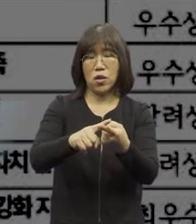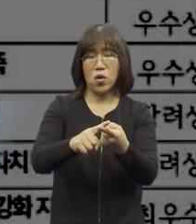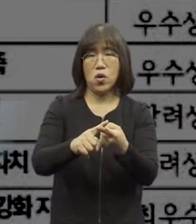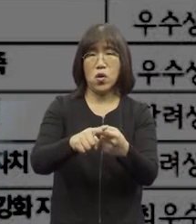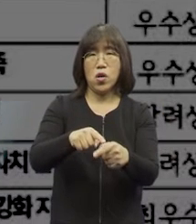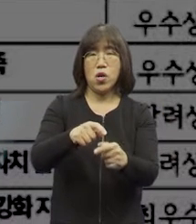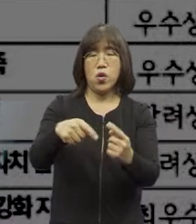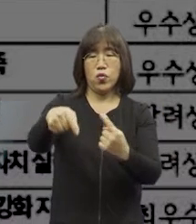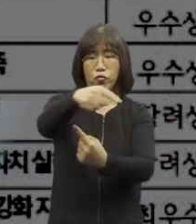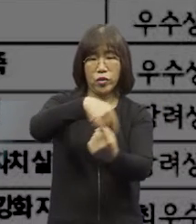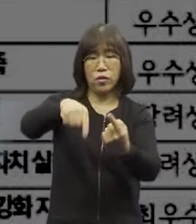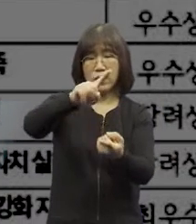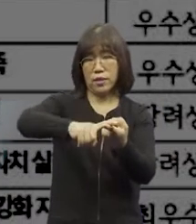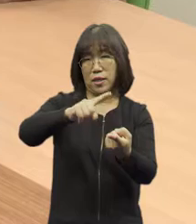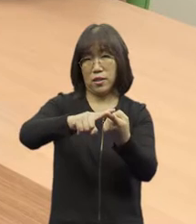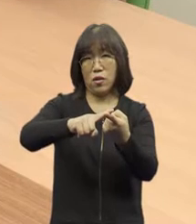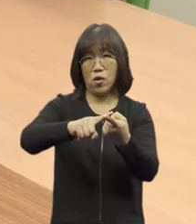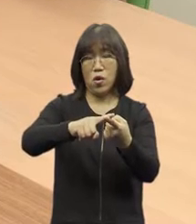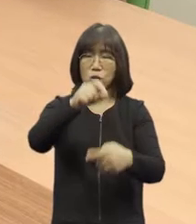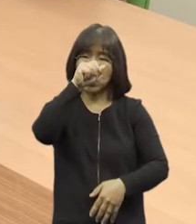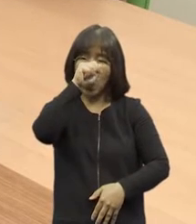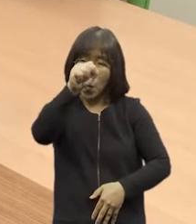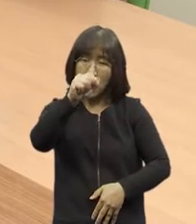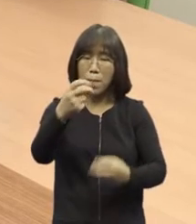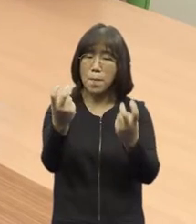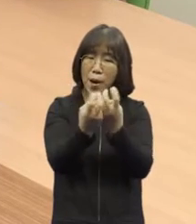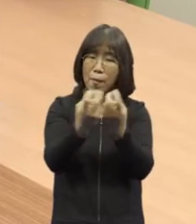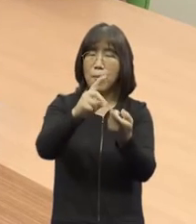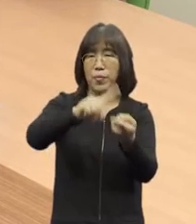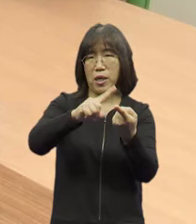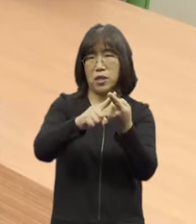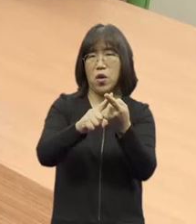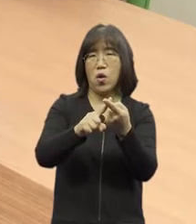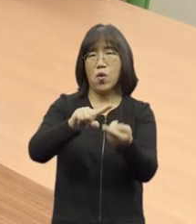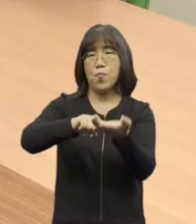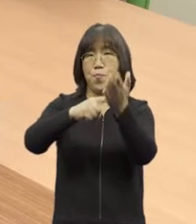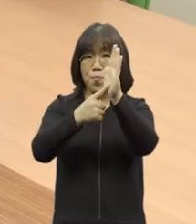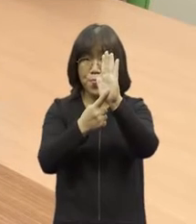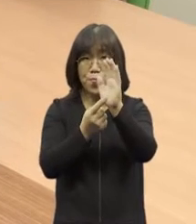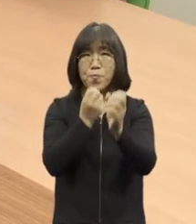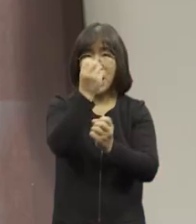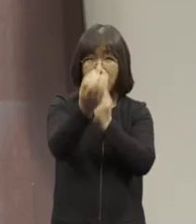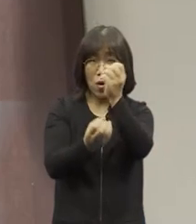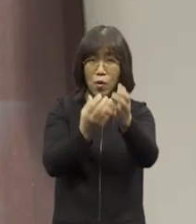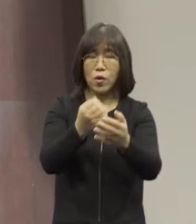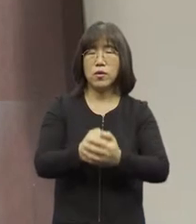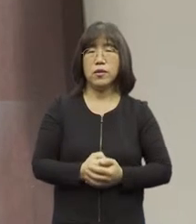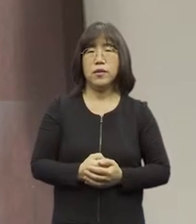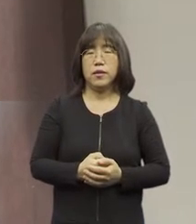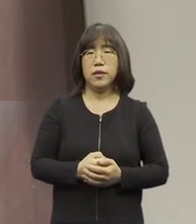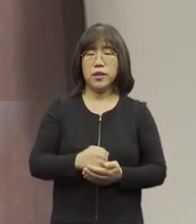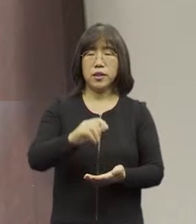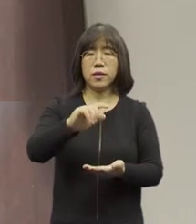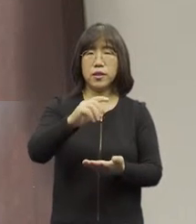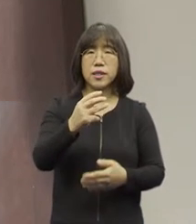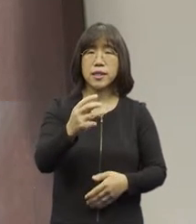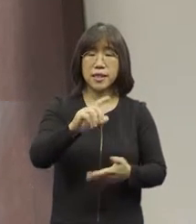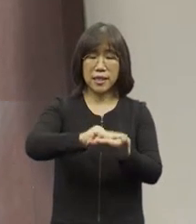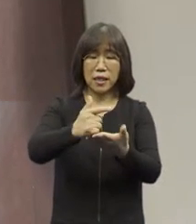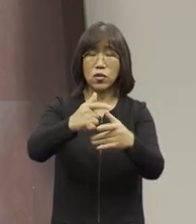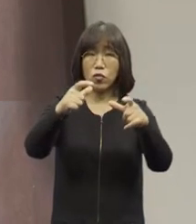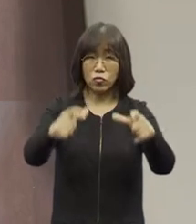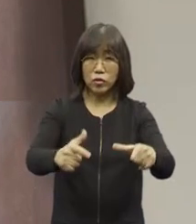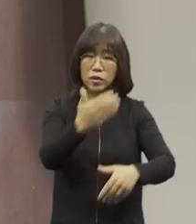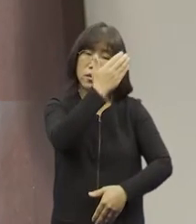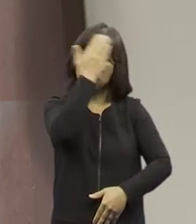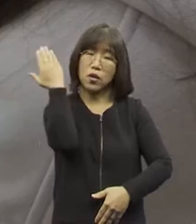사례를 발표하는 대회입니다. 특히 강서구는 서울시 최초로 위기청소년 심리적 외상 관련 조례를